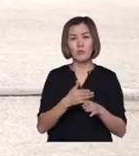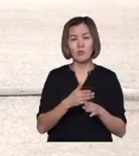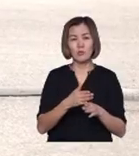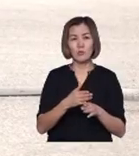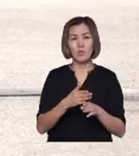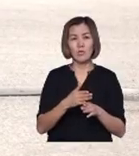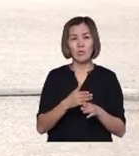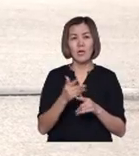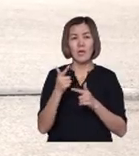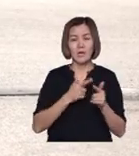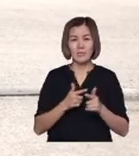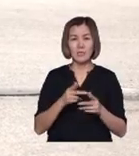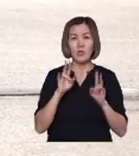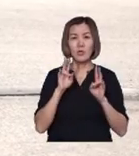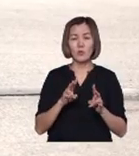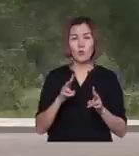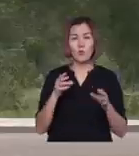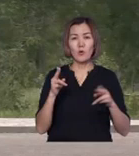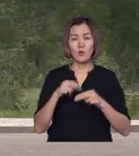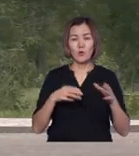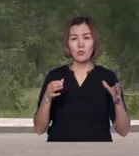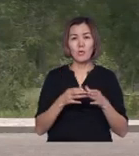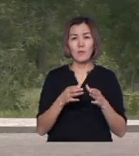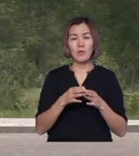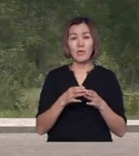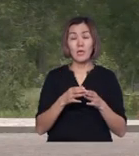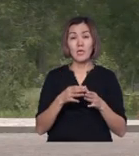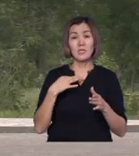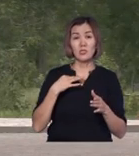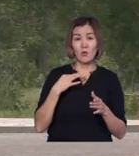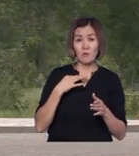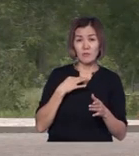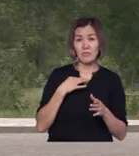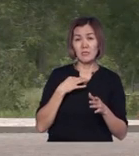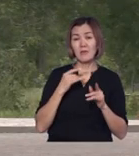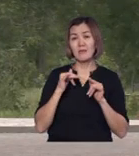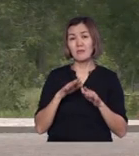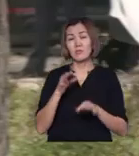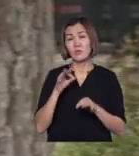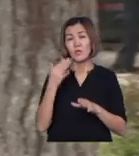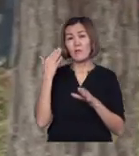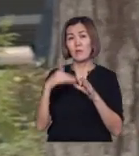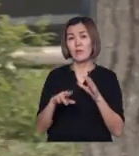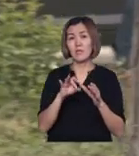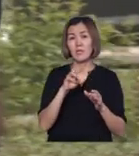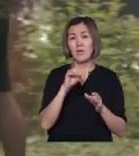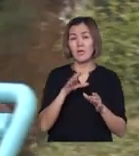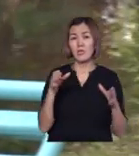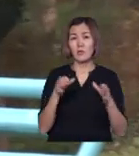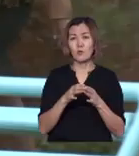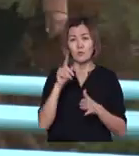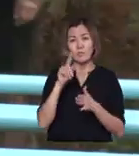бөлгізіп тұруға әзір. Ал мердігер компания әрі қарай жауапсыздық танытса, іс сотқа беріледі. Ракада Групп сенімсіз